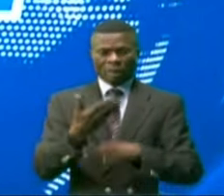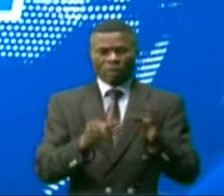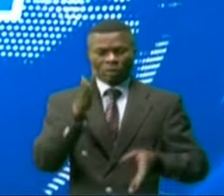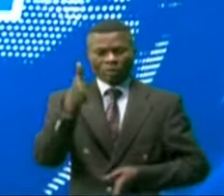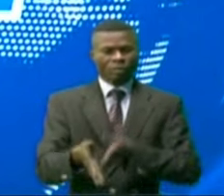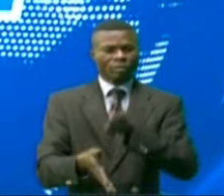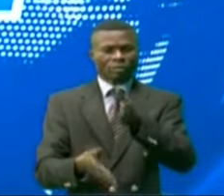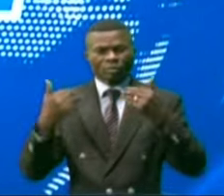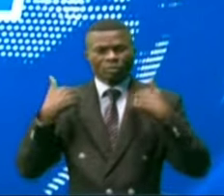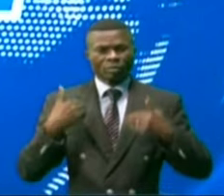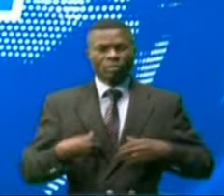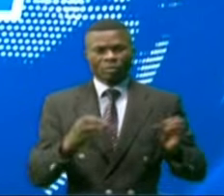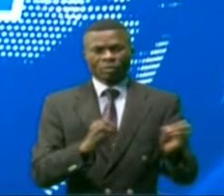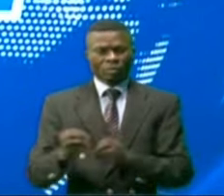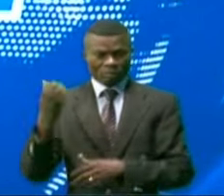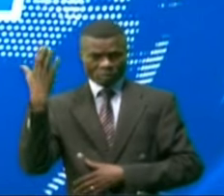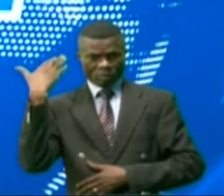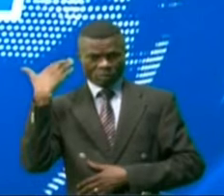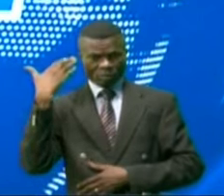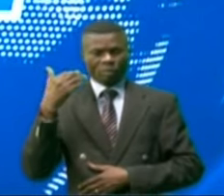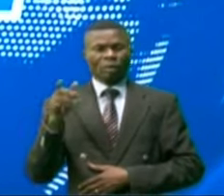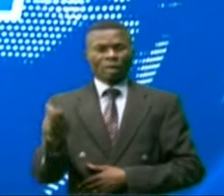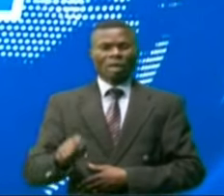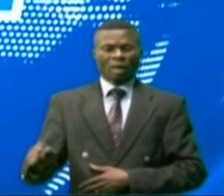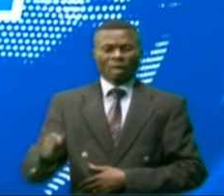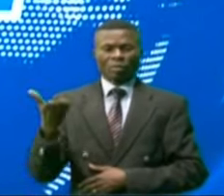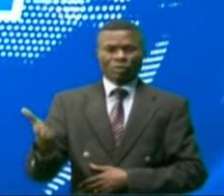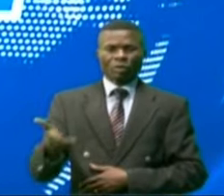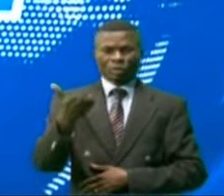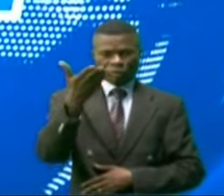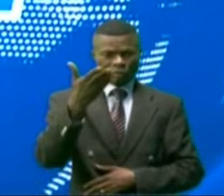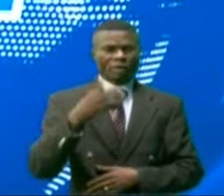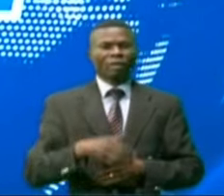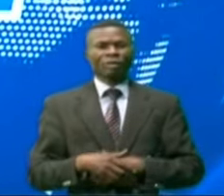de santé organisée dernièrement dans cette province. Nananawej.